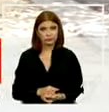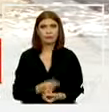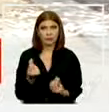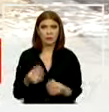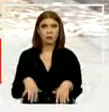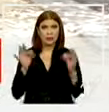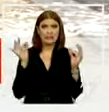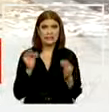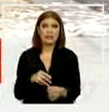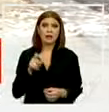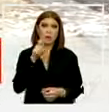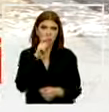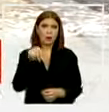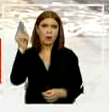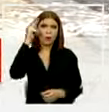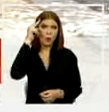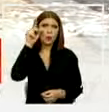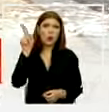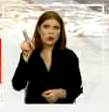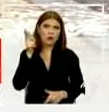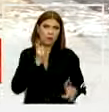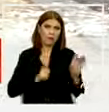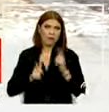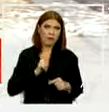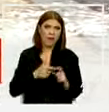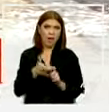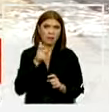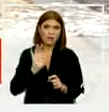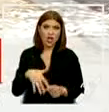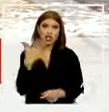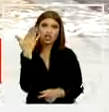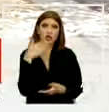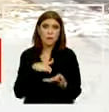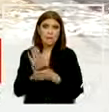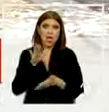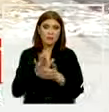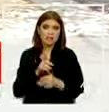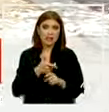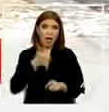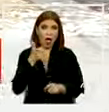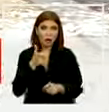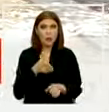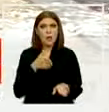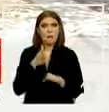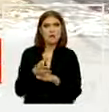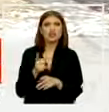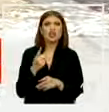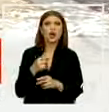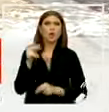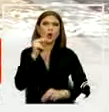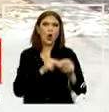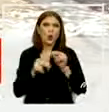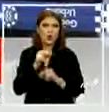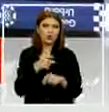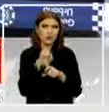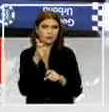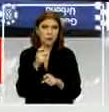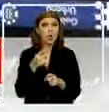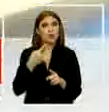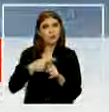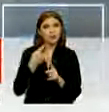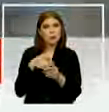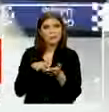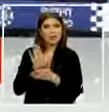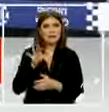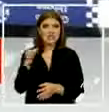Bun găsit, Sabău era cunoscut ca fiind pasionat de arme, avea 5 permise de portarmă, frecventa un club de tir și mai avea un permis special care îi